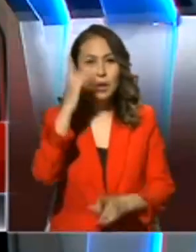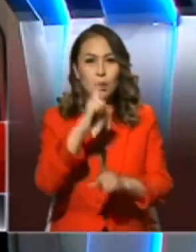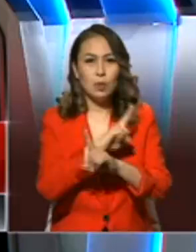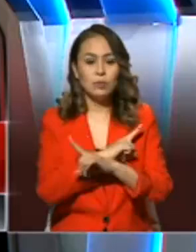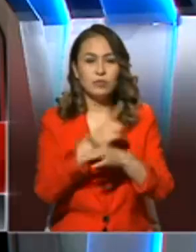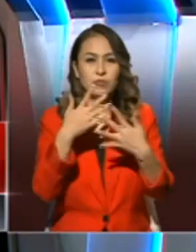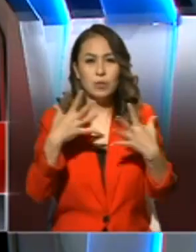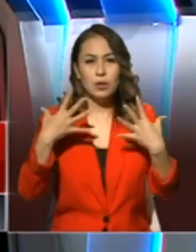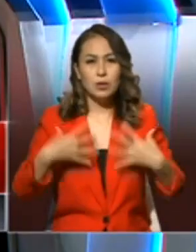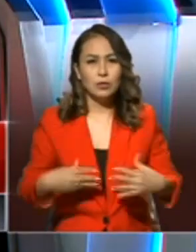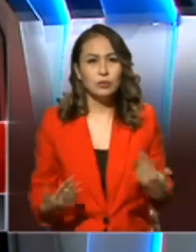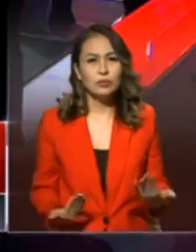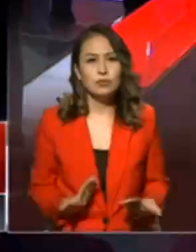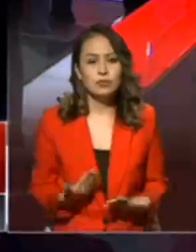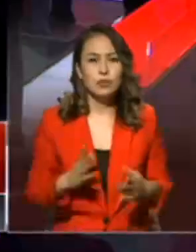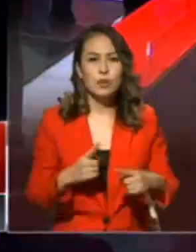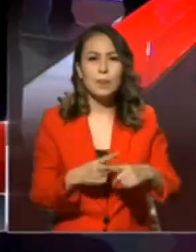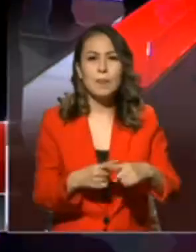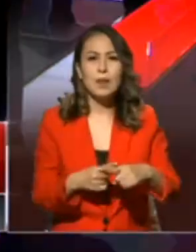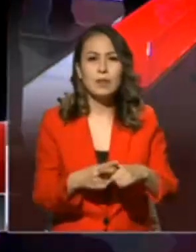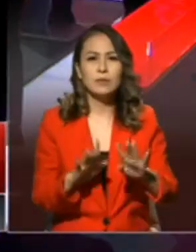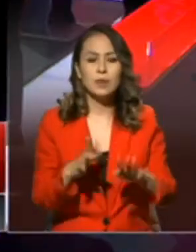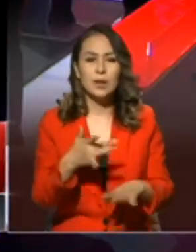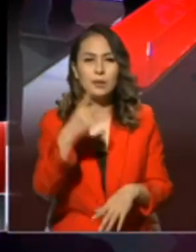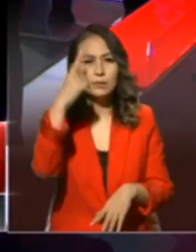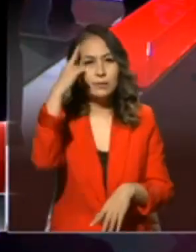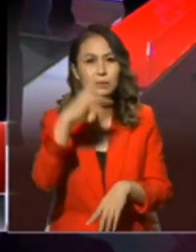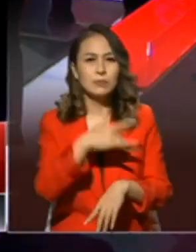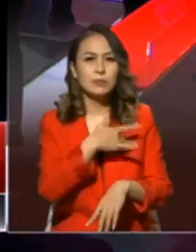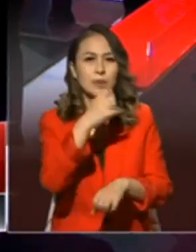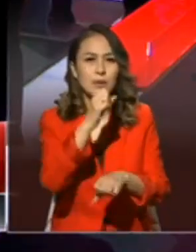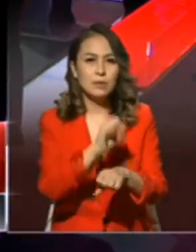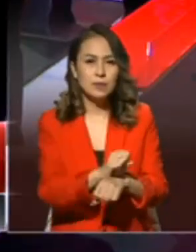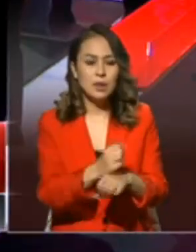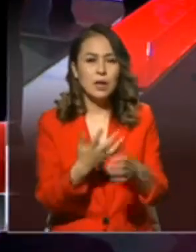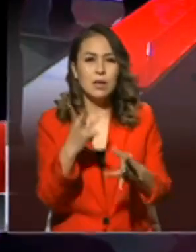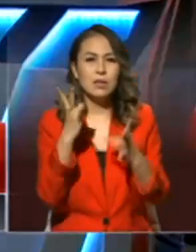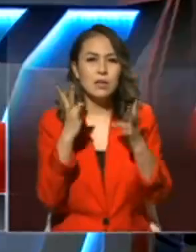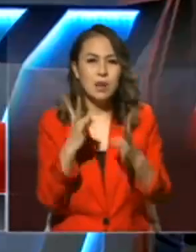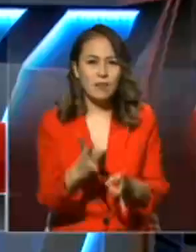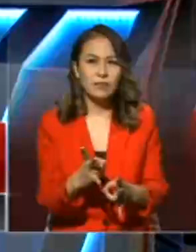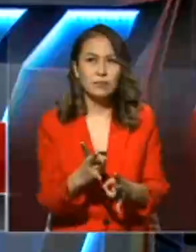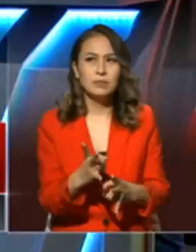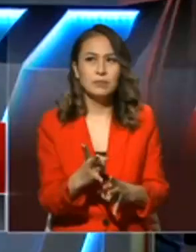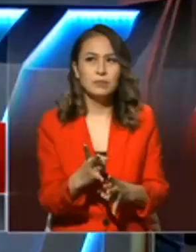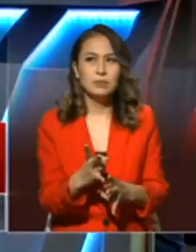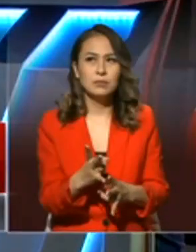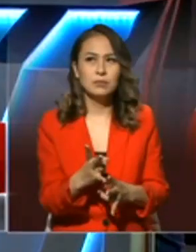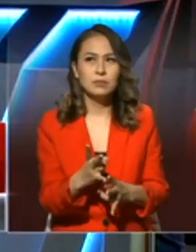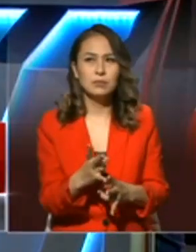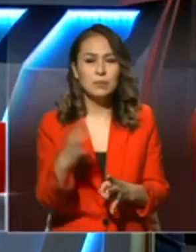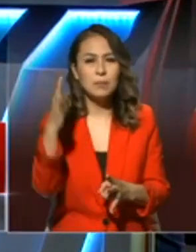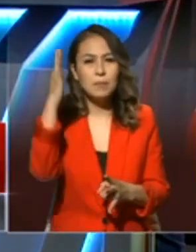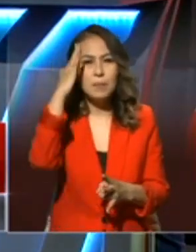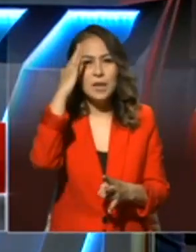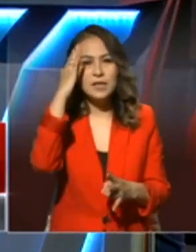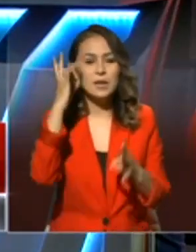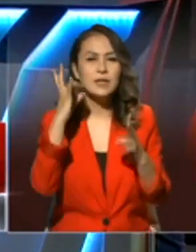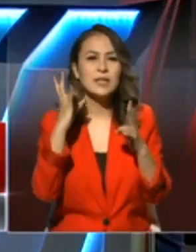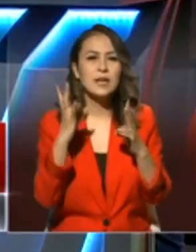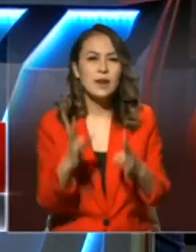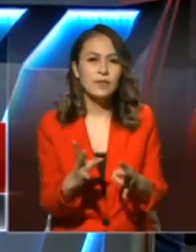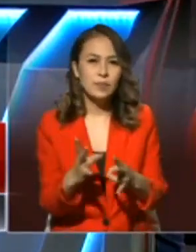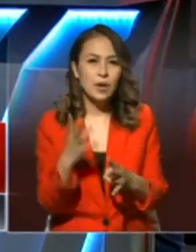келетін ол инсульт. Науқас инсульт алғаннан немесе травма, черті мозговая травма дейді. Бас